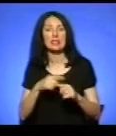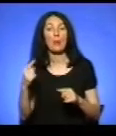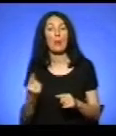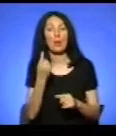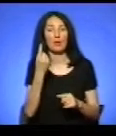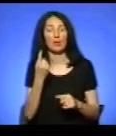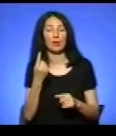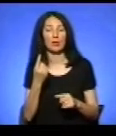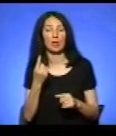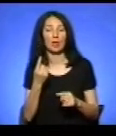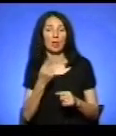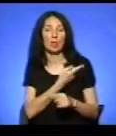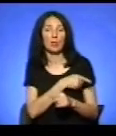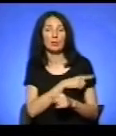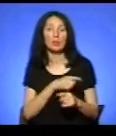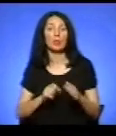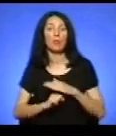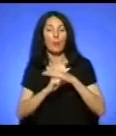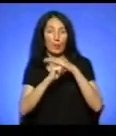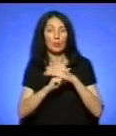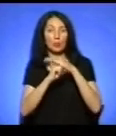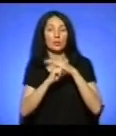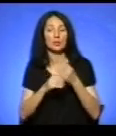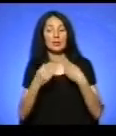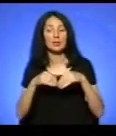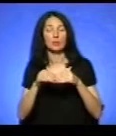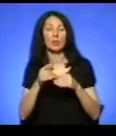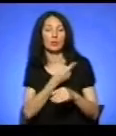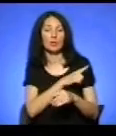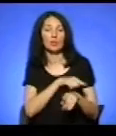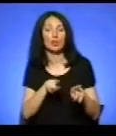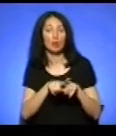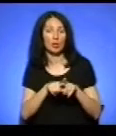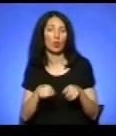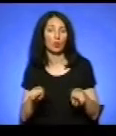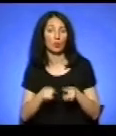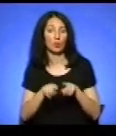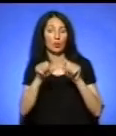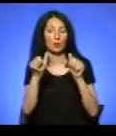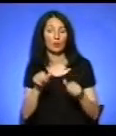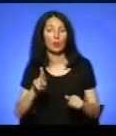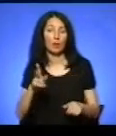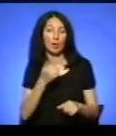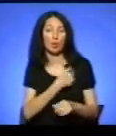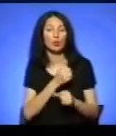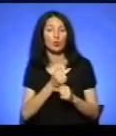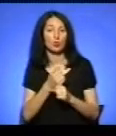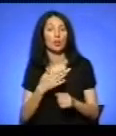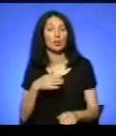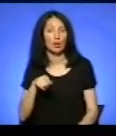базується на сімейній медицині, приблизно такої організаційної форми, як є зараз у нас. як хочуть зробити у нас.